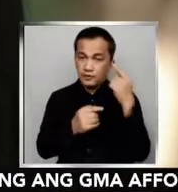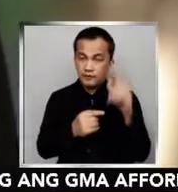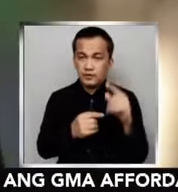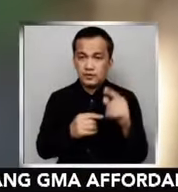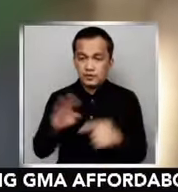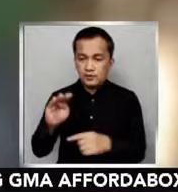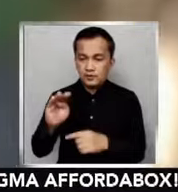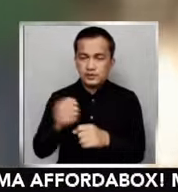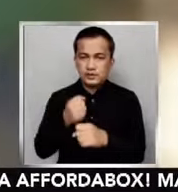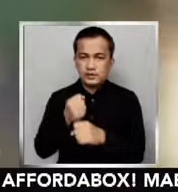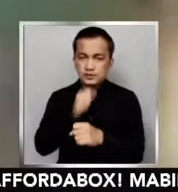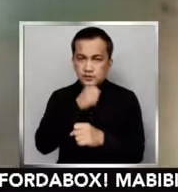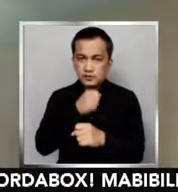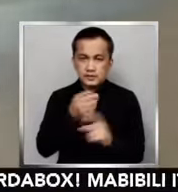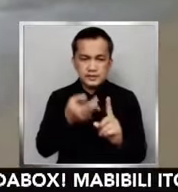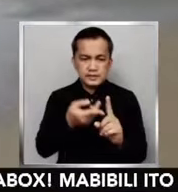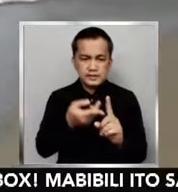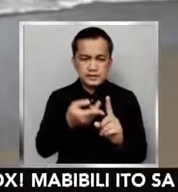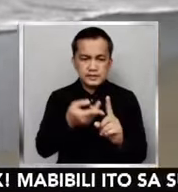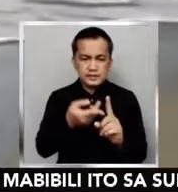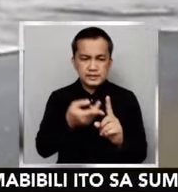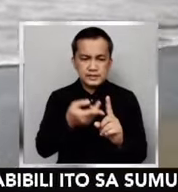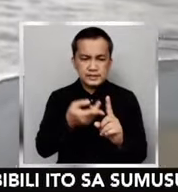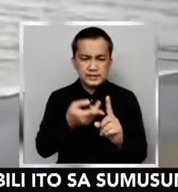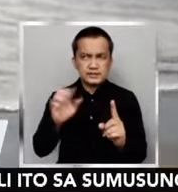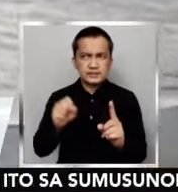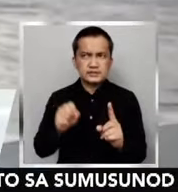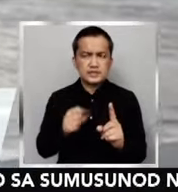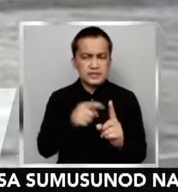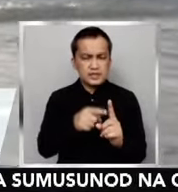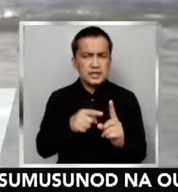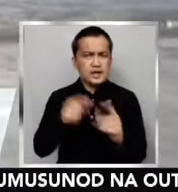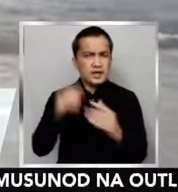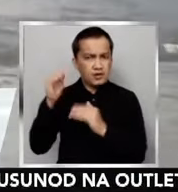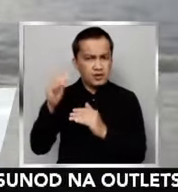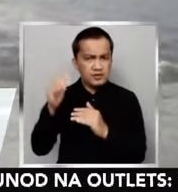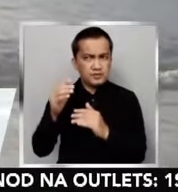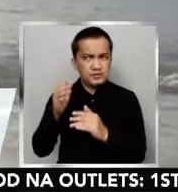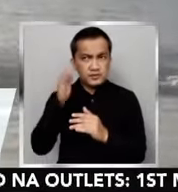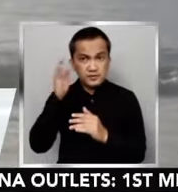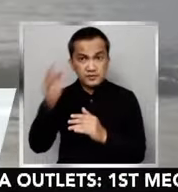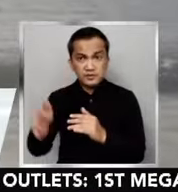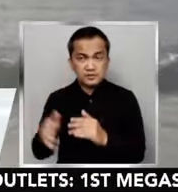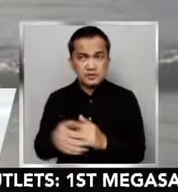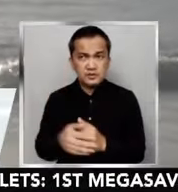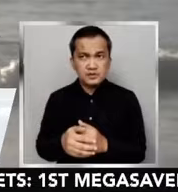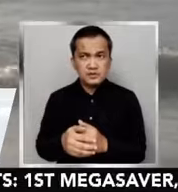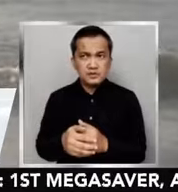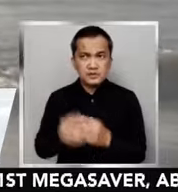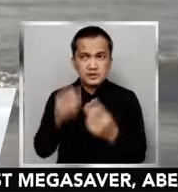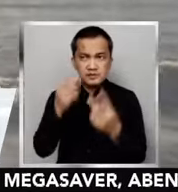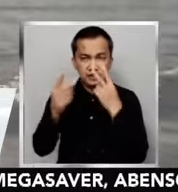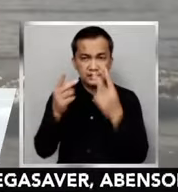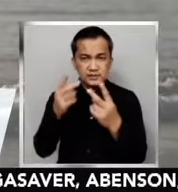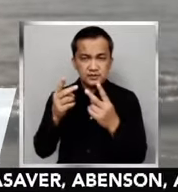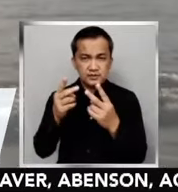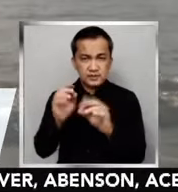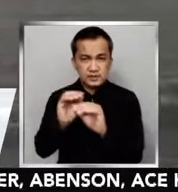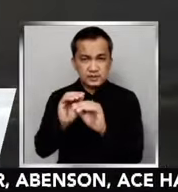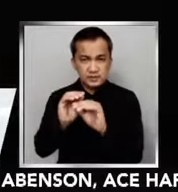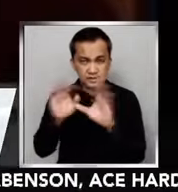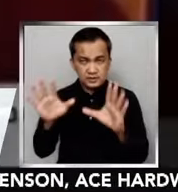gulang na si Kim clores pag-asa na balang araw makikita niya ng malinaw ang